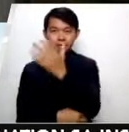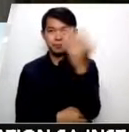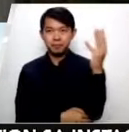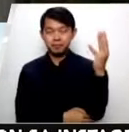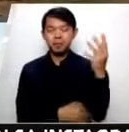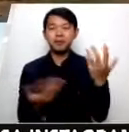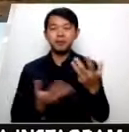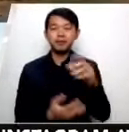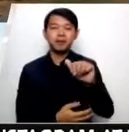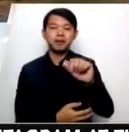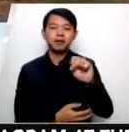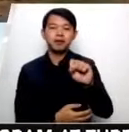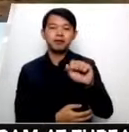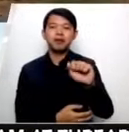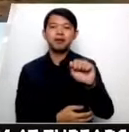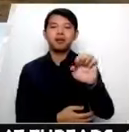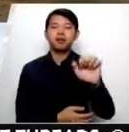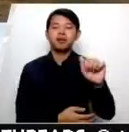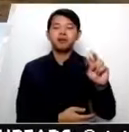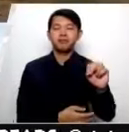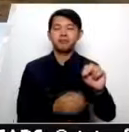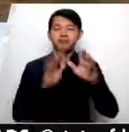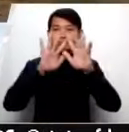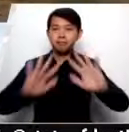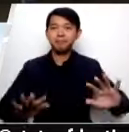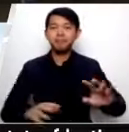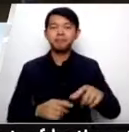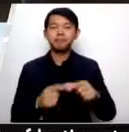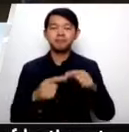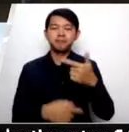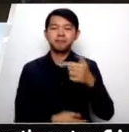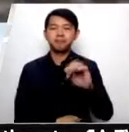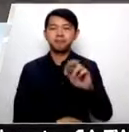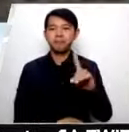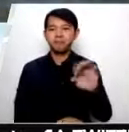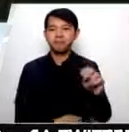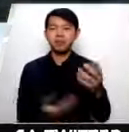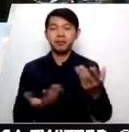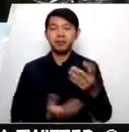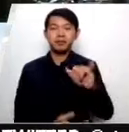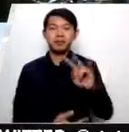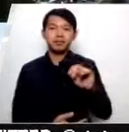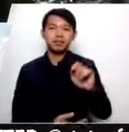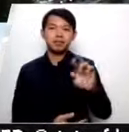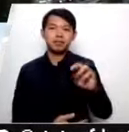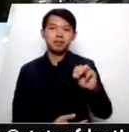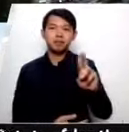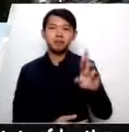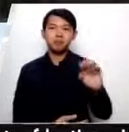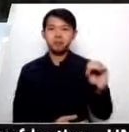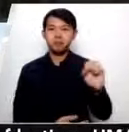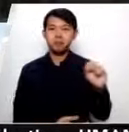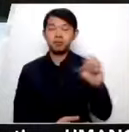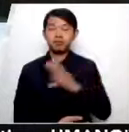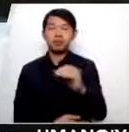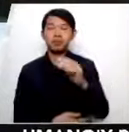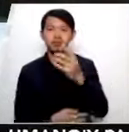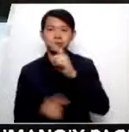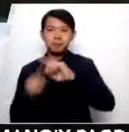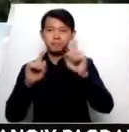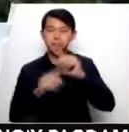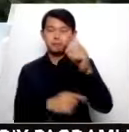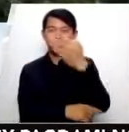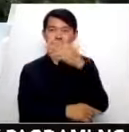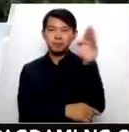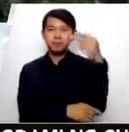Intramuros Dito rin makikita ang bust ng Asian leaders at flags mapapahinga ka naman sa init ng araw